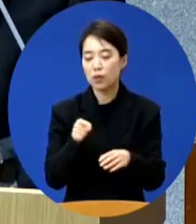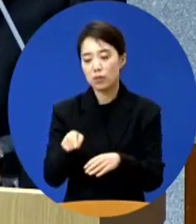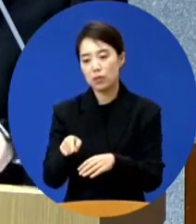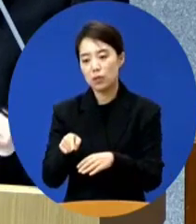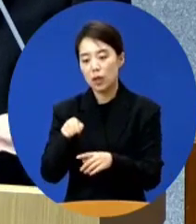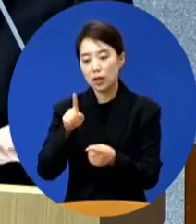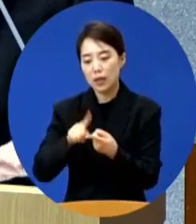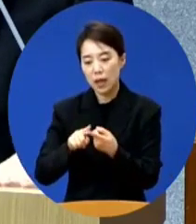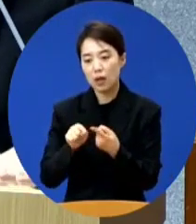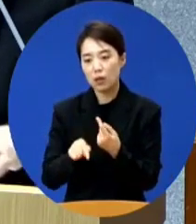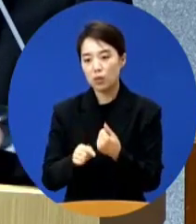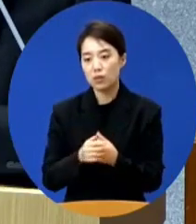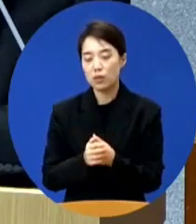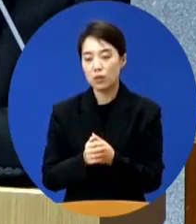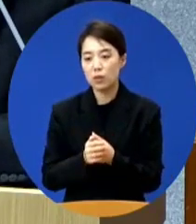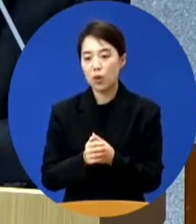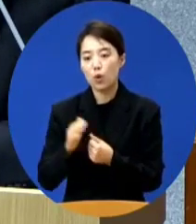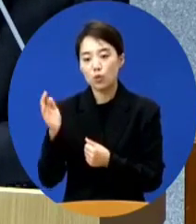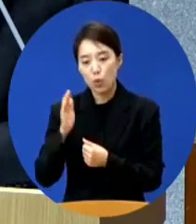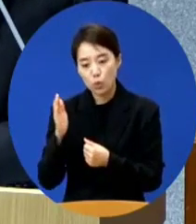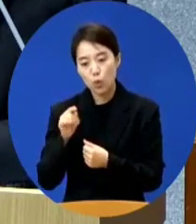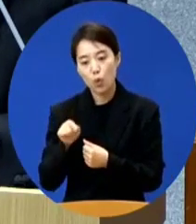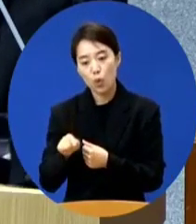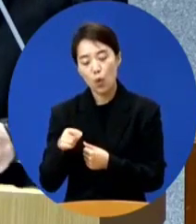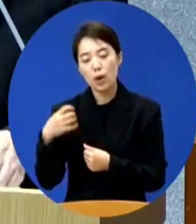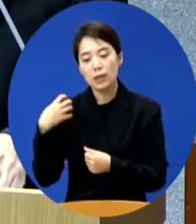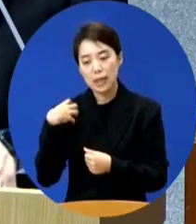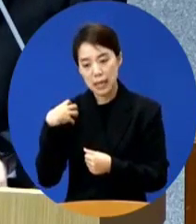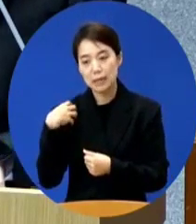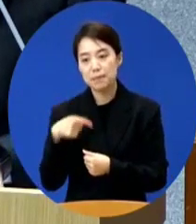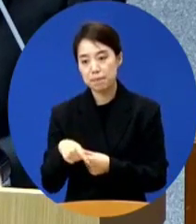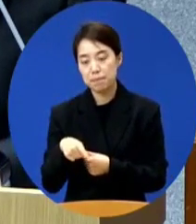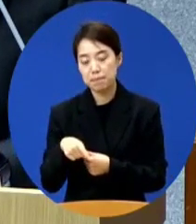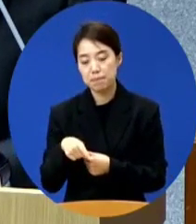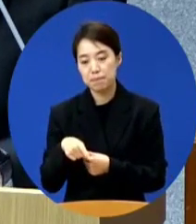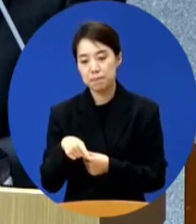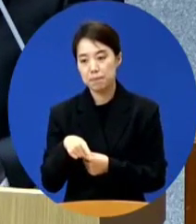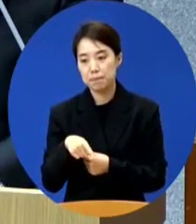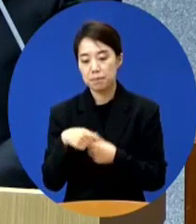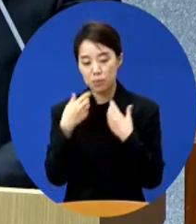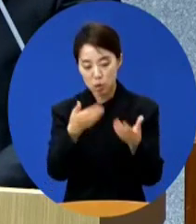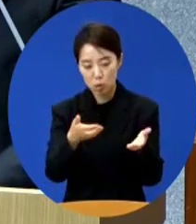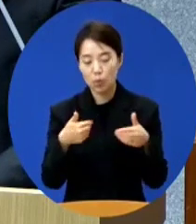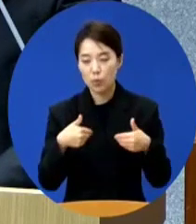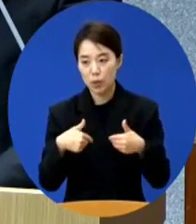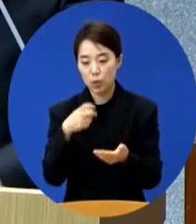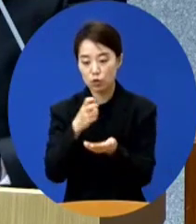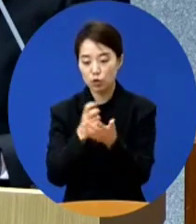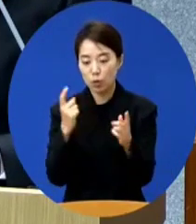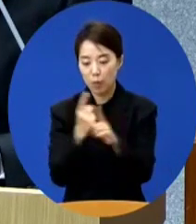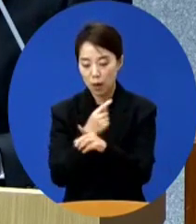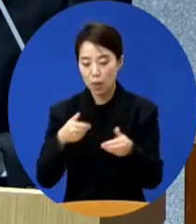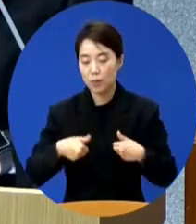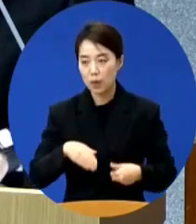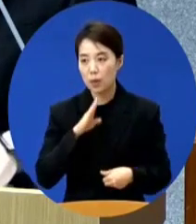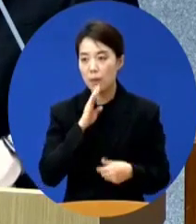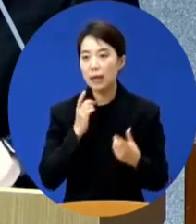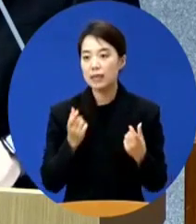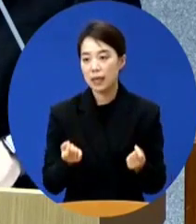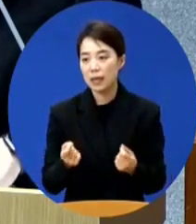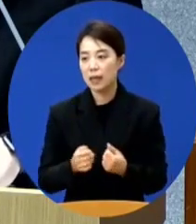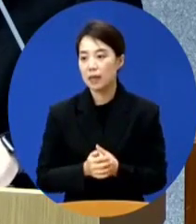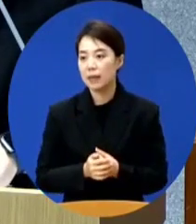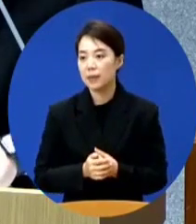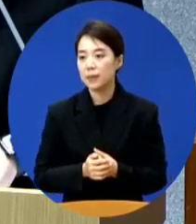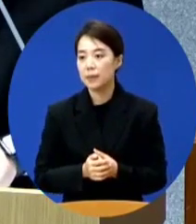학습권 보장하기 위해서 어느 정도 좀 책임을 지도록, 제재를 가할 수 있도록 규정을 보완하는 것이 맞다는 방향에서